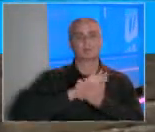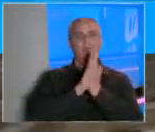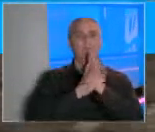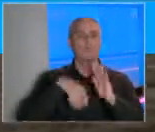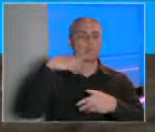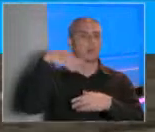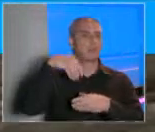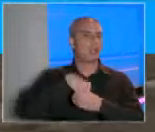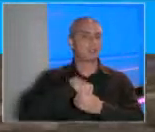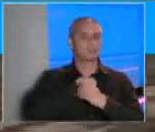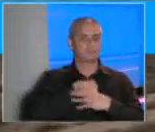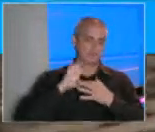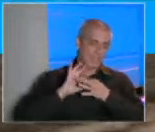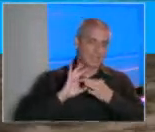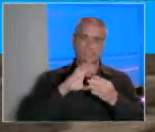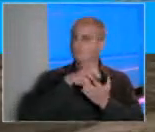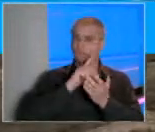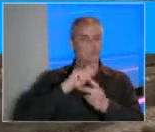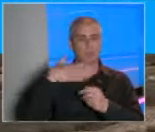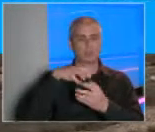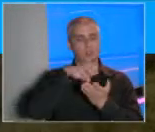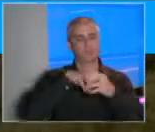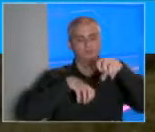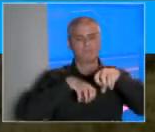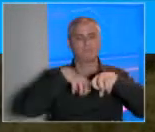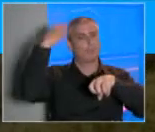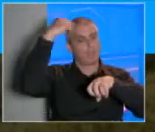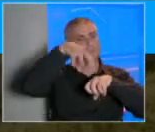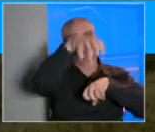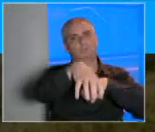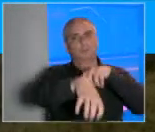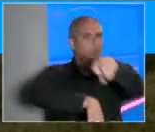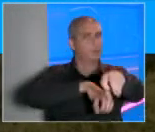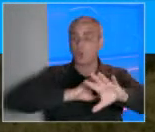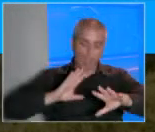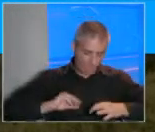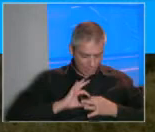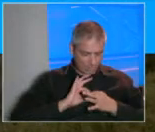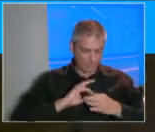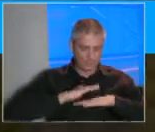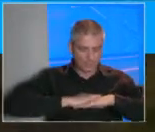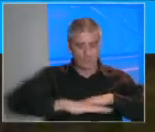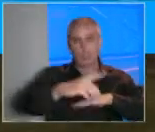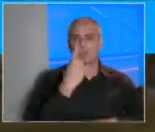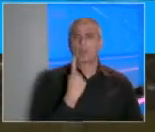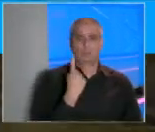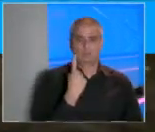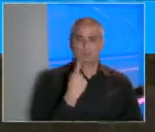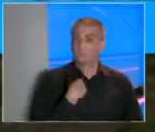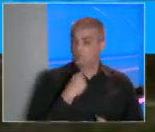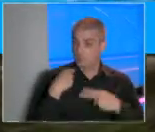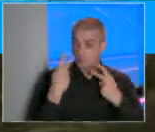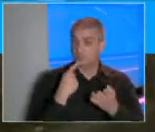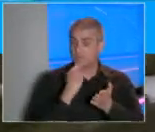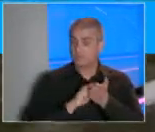להיות רצף של יישובים. לא יהיה כאילו יישוב אחרי פלסטיני ועוד יישוב בפלסטיני. הכל יהיה כרצף אחד. ואני חוזר לדברים וכתבתי